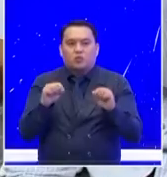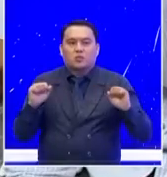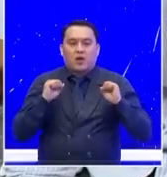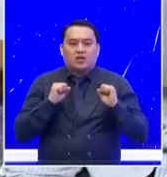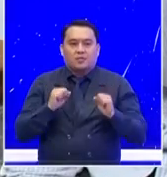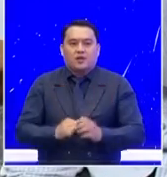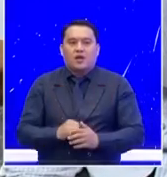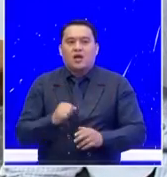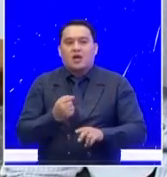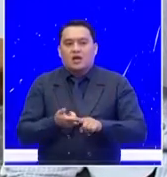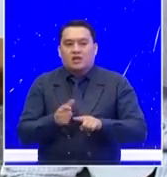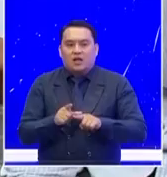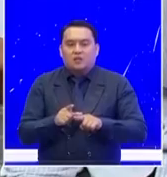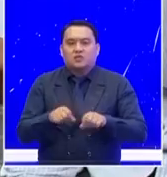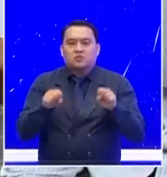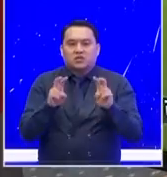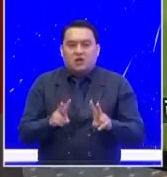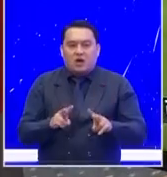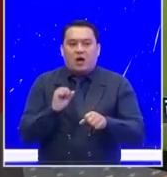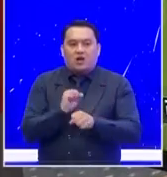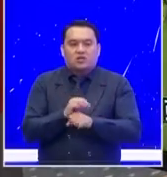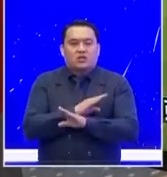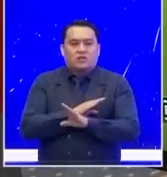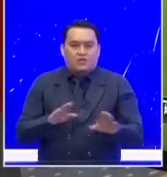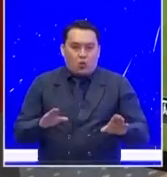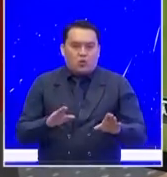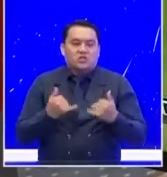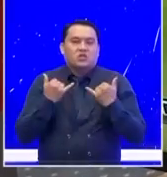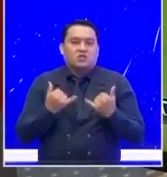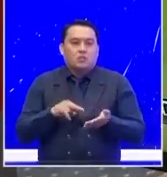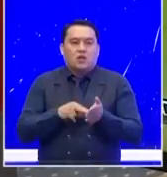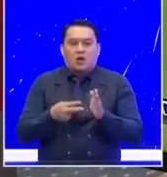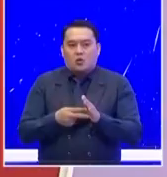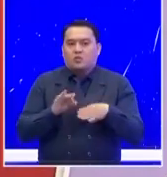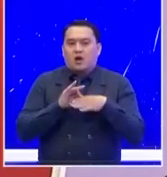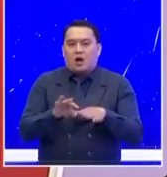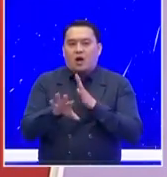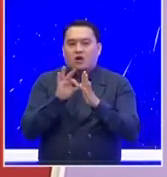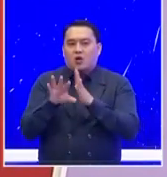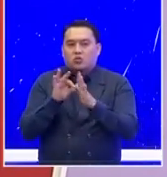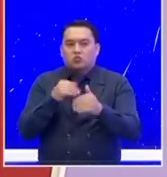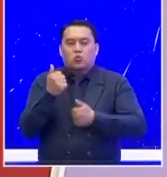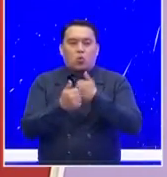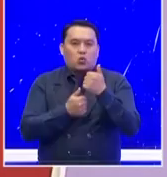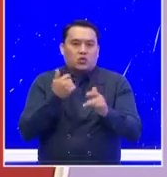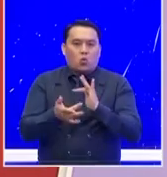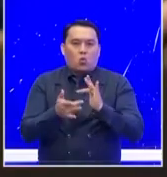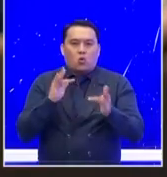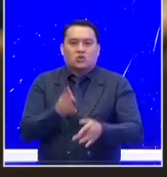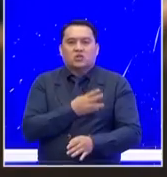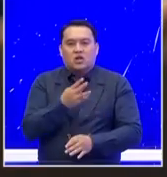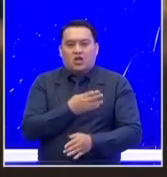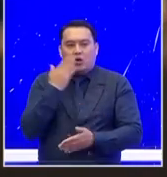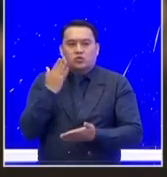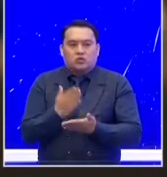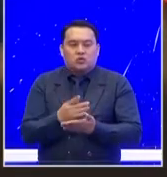киберспортивным дисциплинам. И на этом, говорят специалисты, останавливаться не собираются. Уже сейчас планируется проведение отборочных турниров в режиме онлайн. Желающих тоже